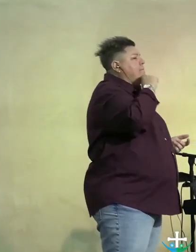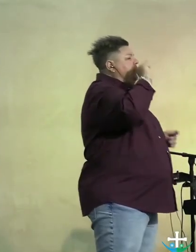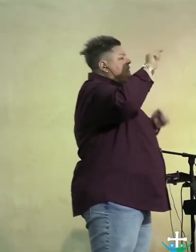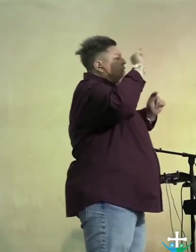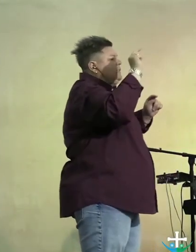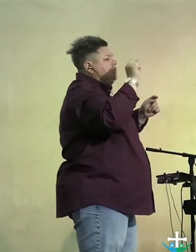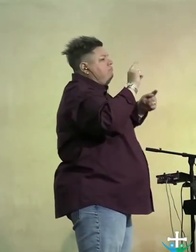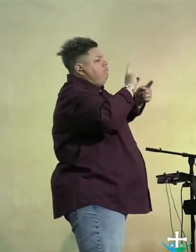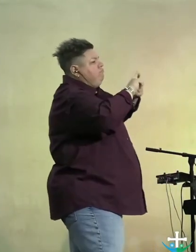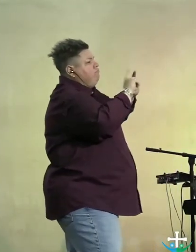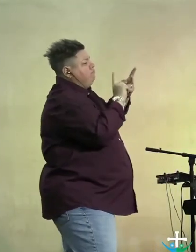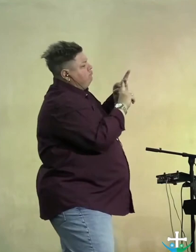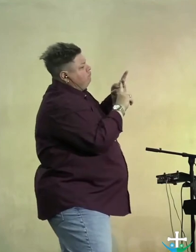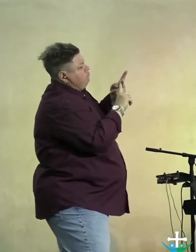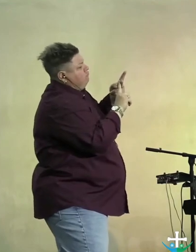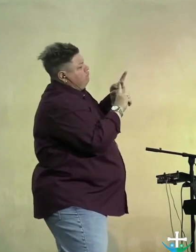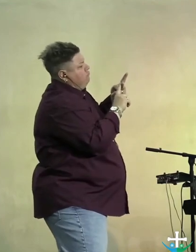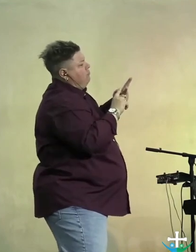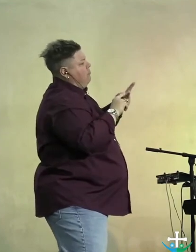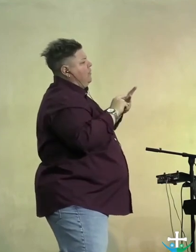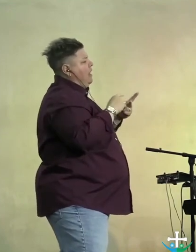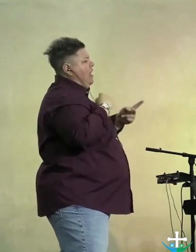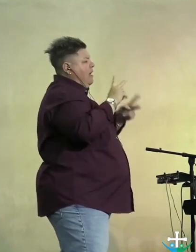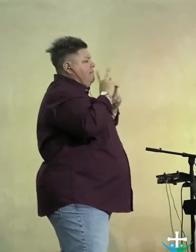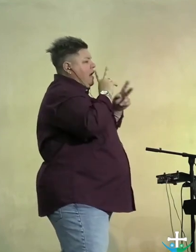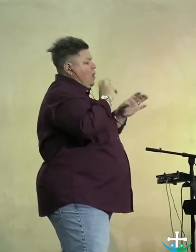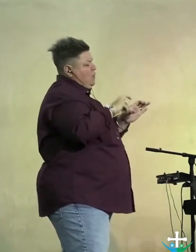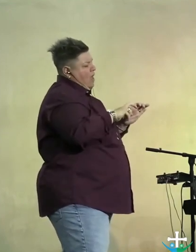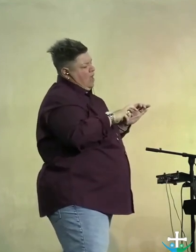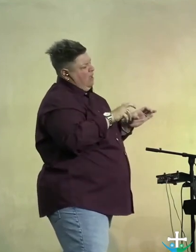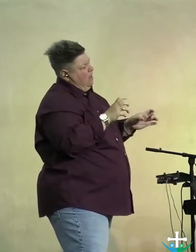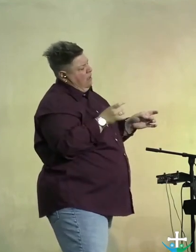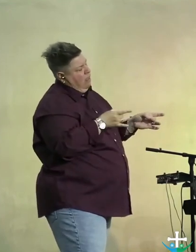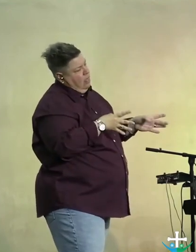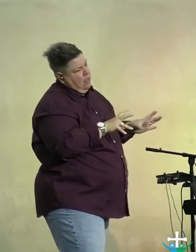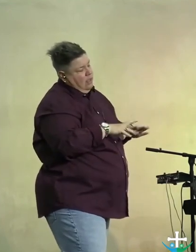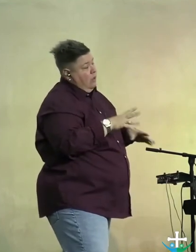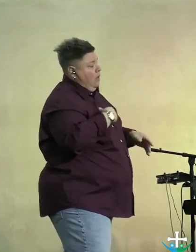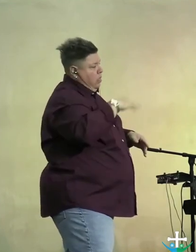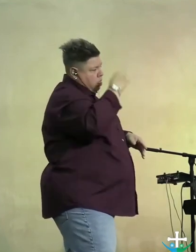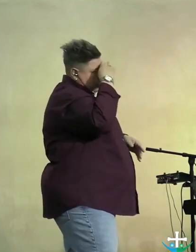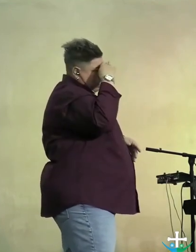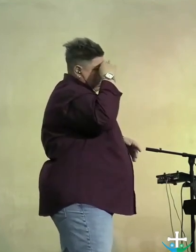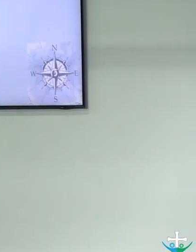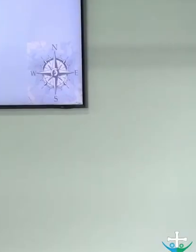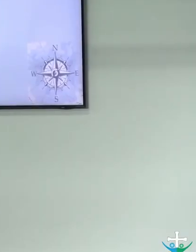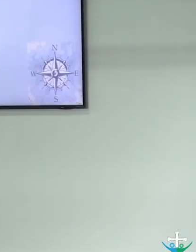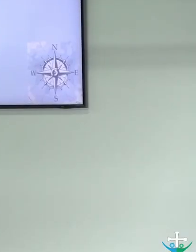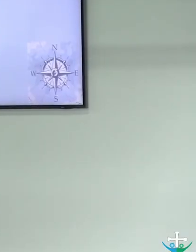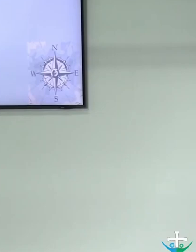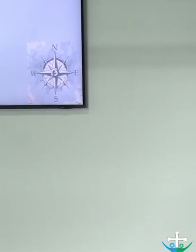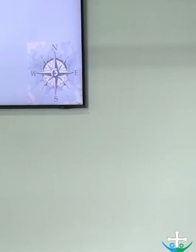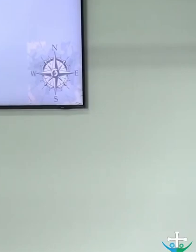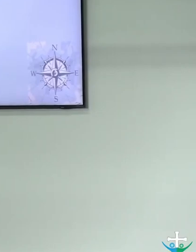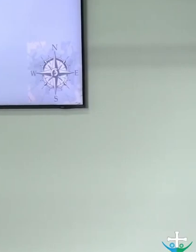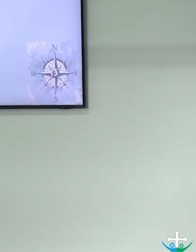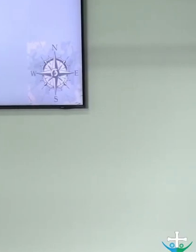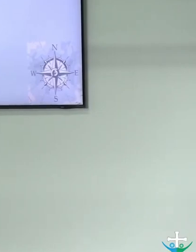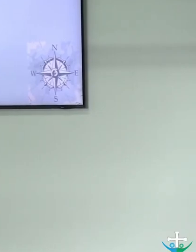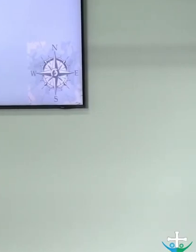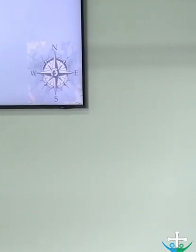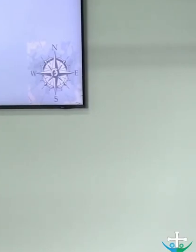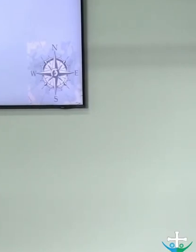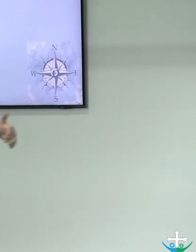twee redes hoekom ek uit 'n verhouding uit kan tree. En ek moet die Bybelse standaard my standaard